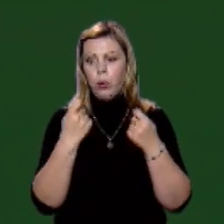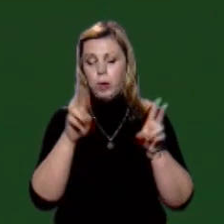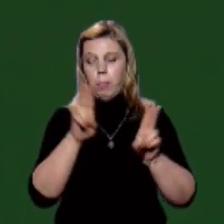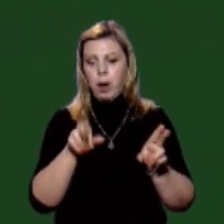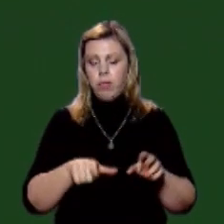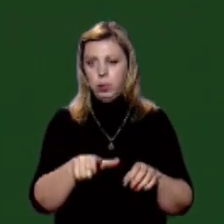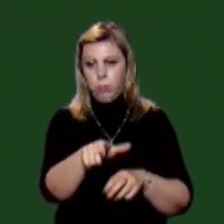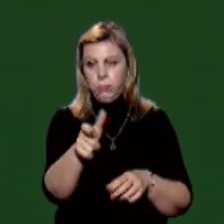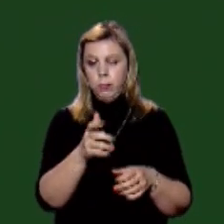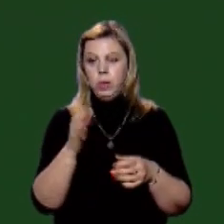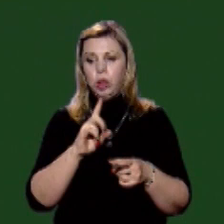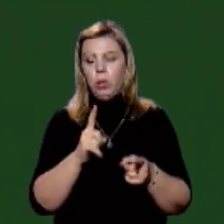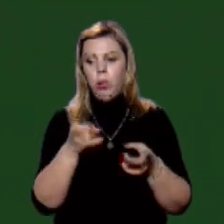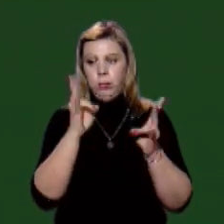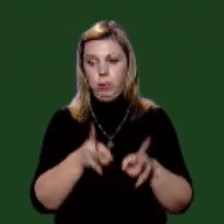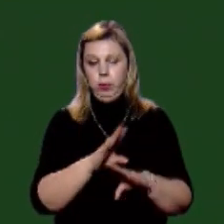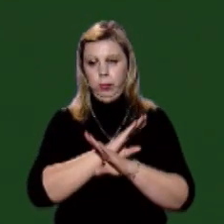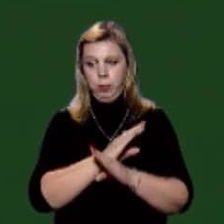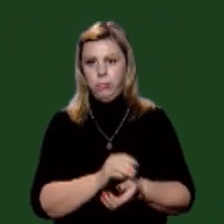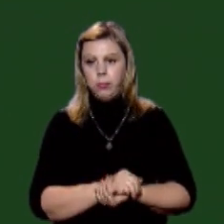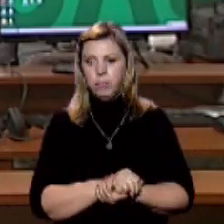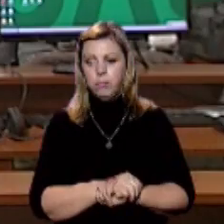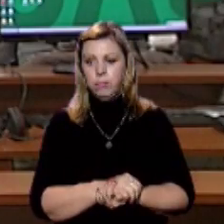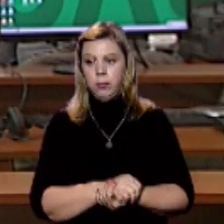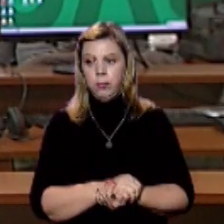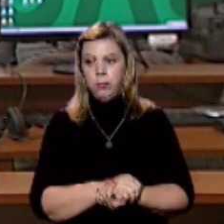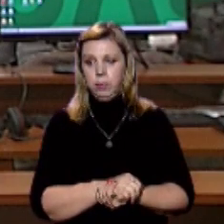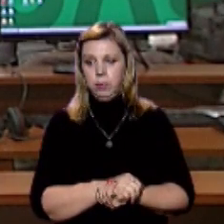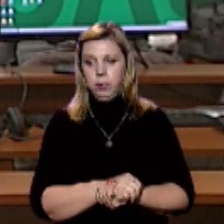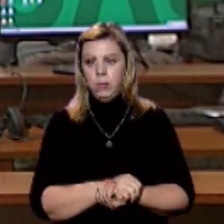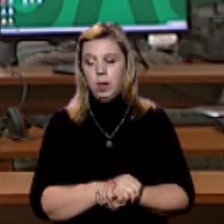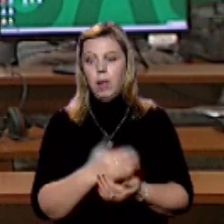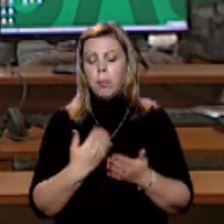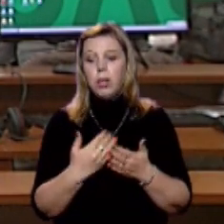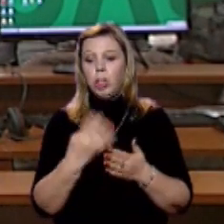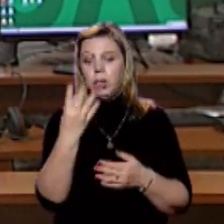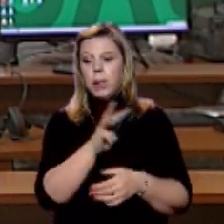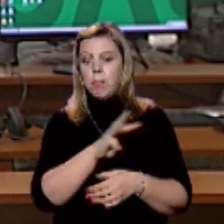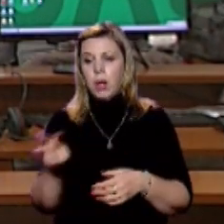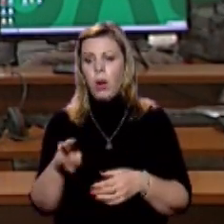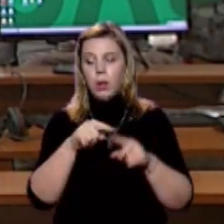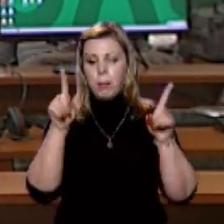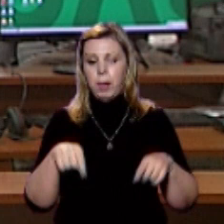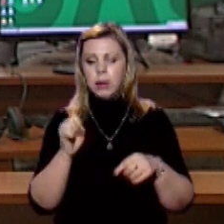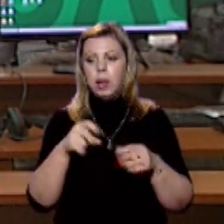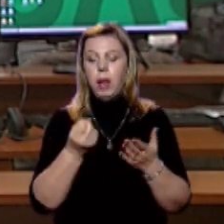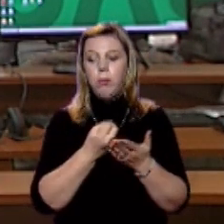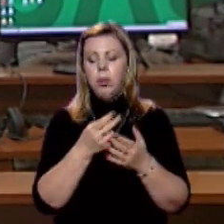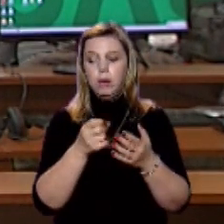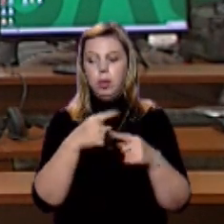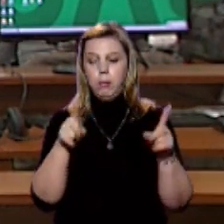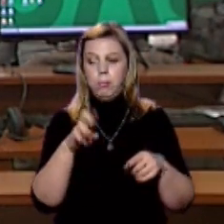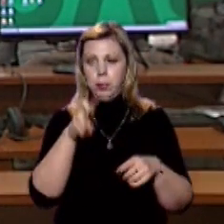правил безпеки дорожнього руху, що спричинило смерть потерпілого. Майже 4 мільйони бланків для лікарняних